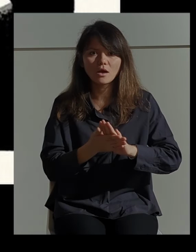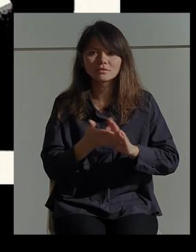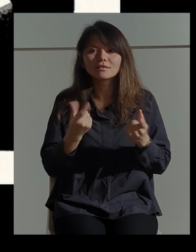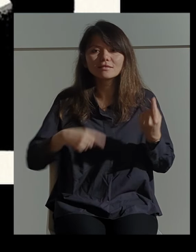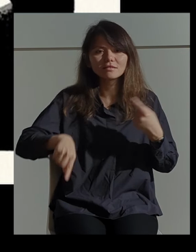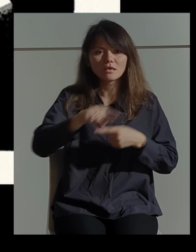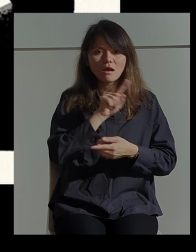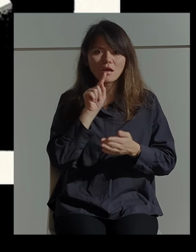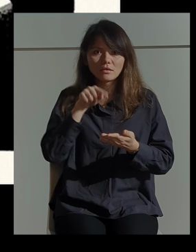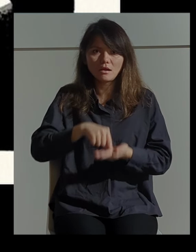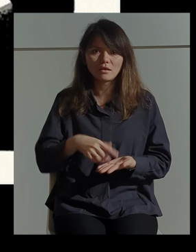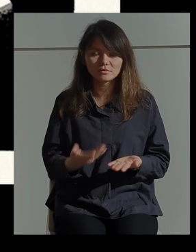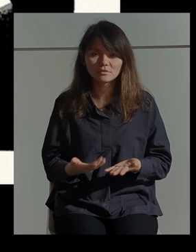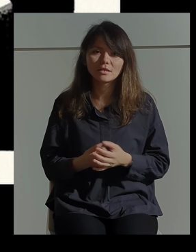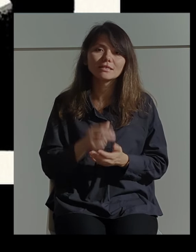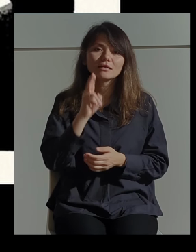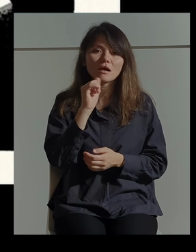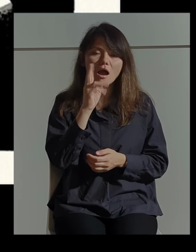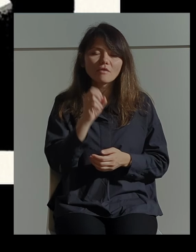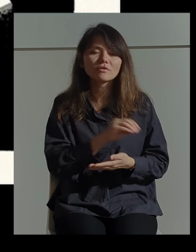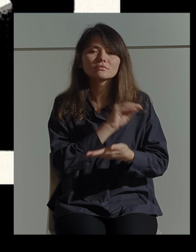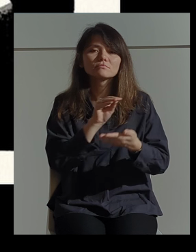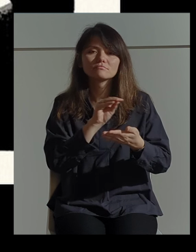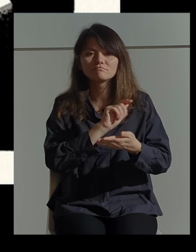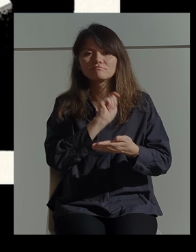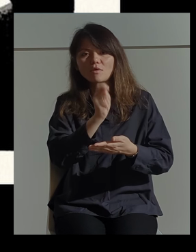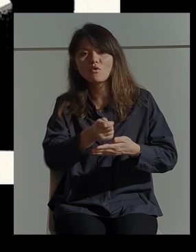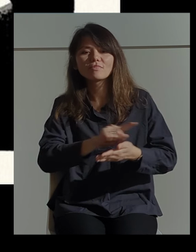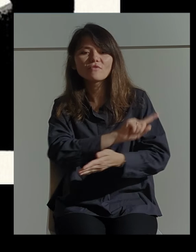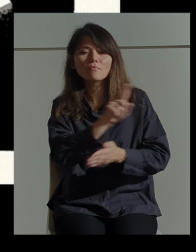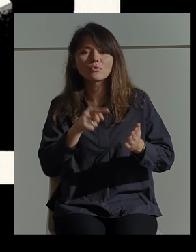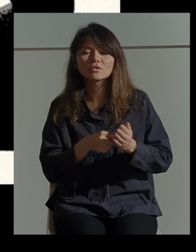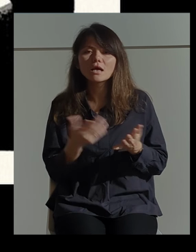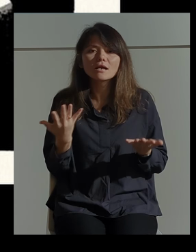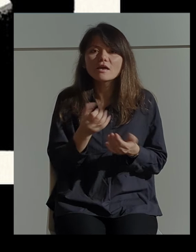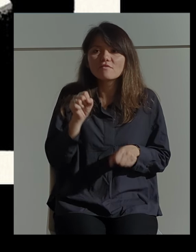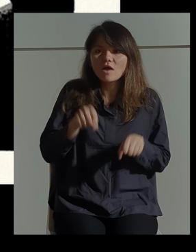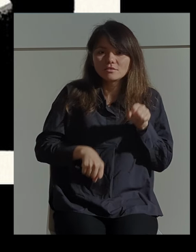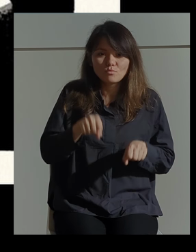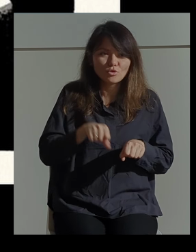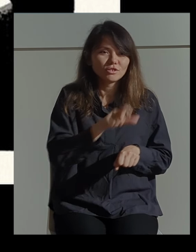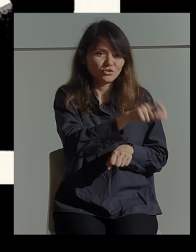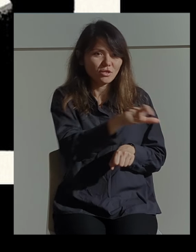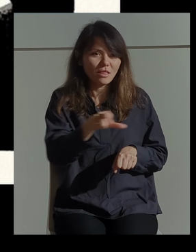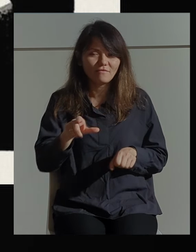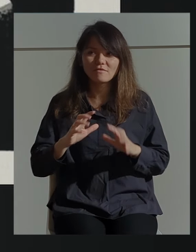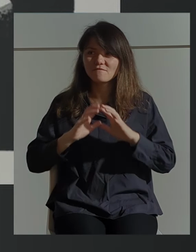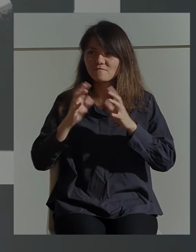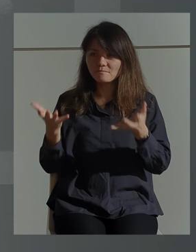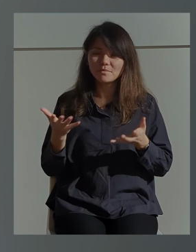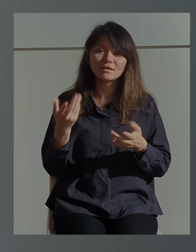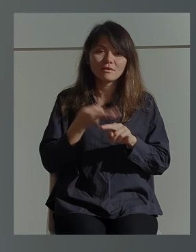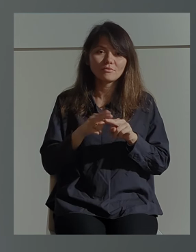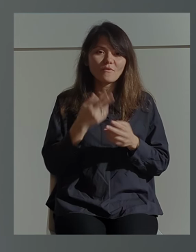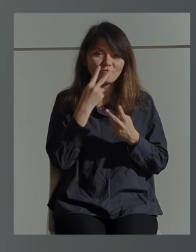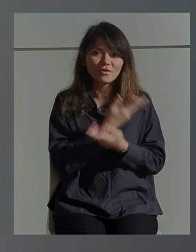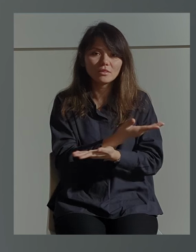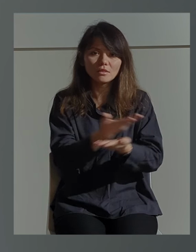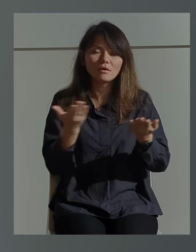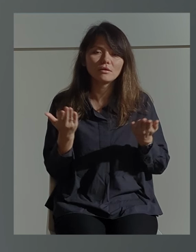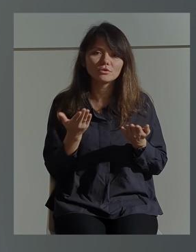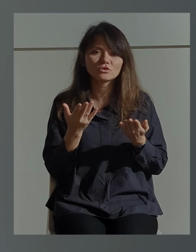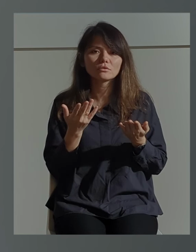соответственно стат вопрос каковы возможности человека в мире в котором внешне